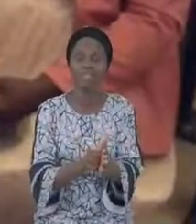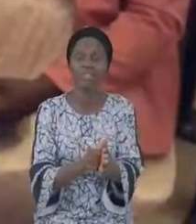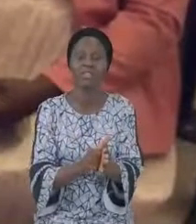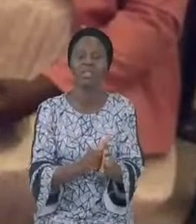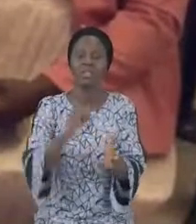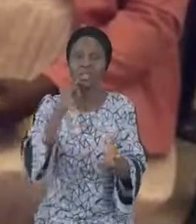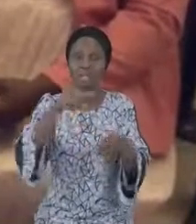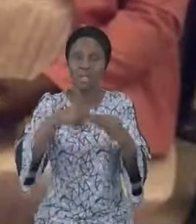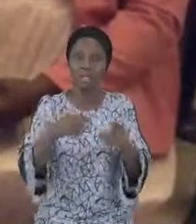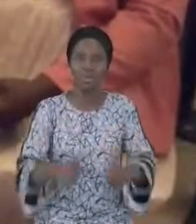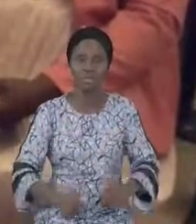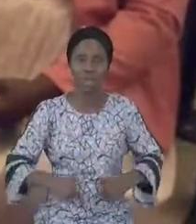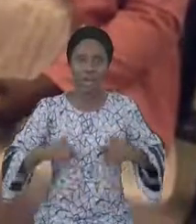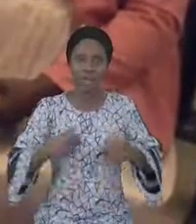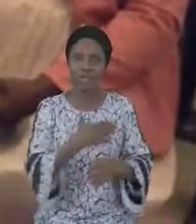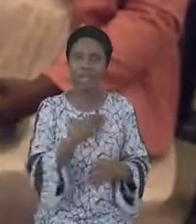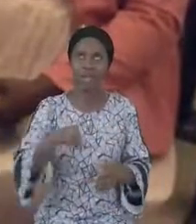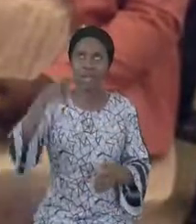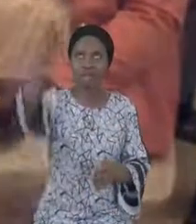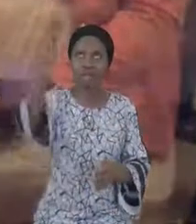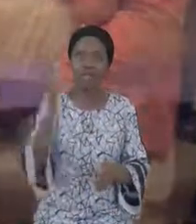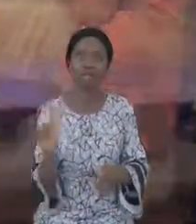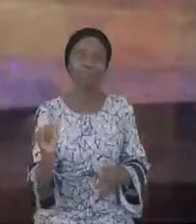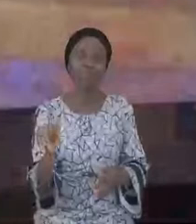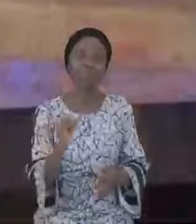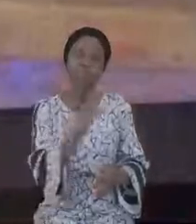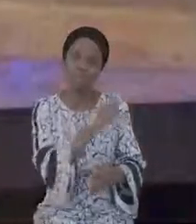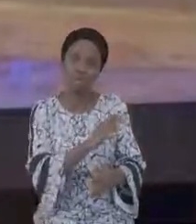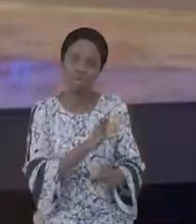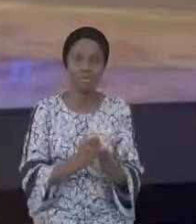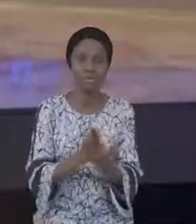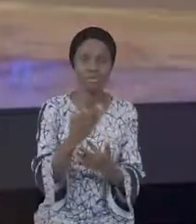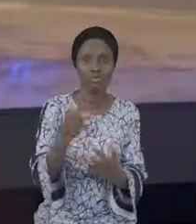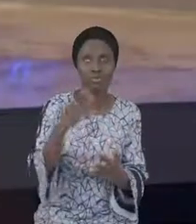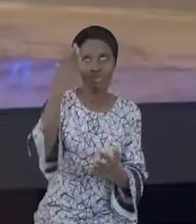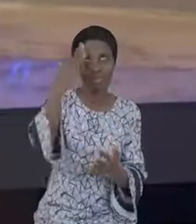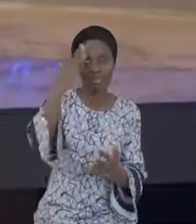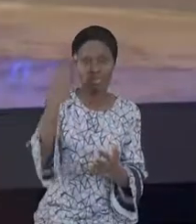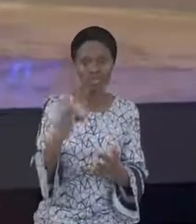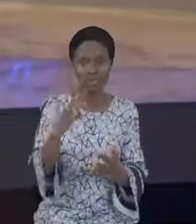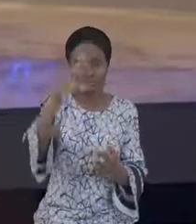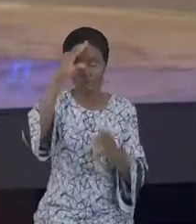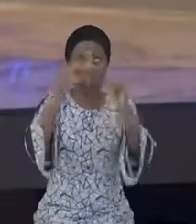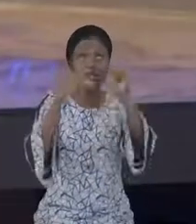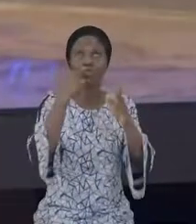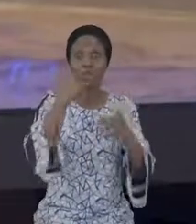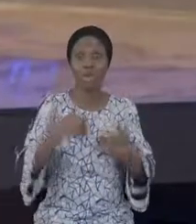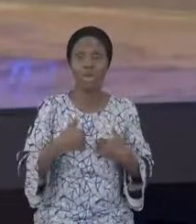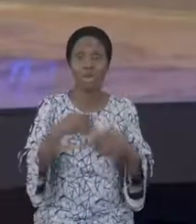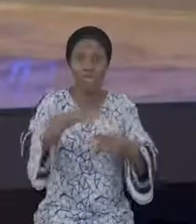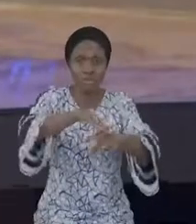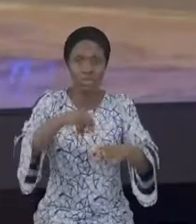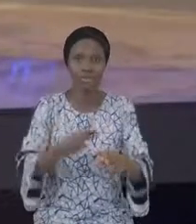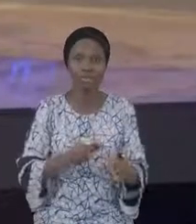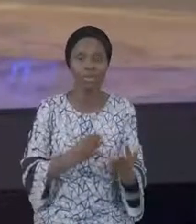qui contribue à la vie et à la piété au moyen de la connaissance de celui qui